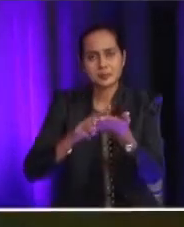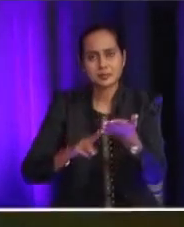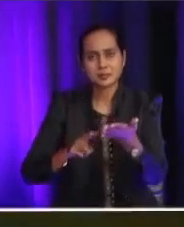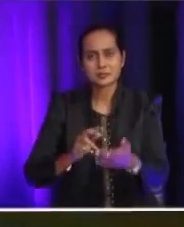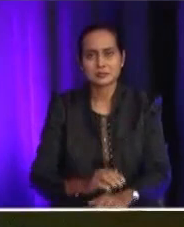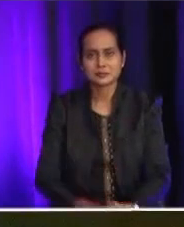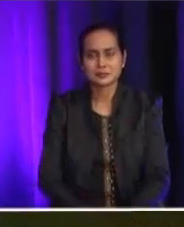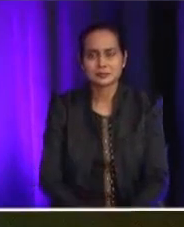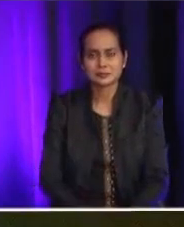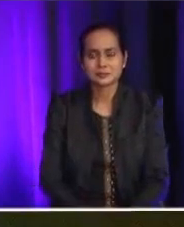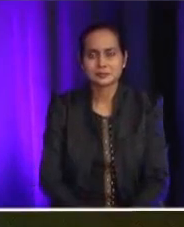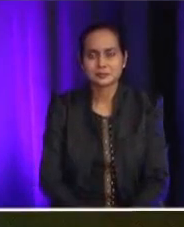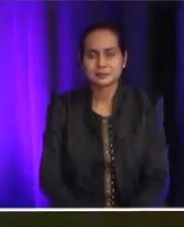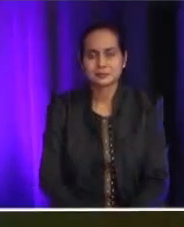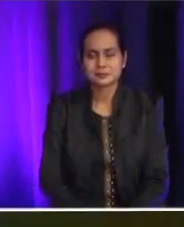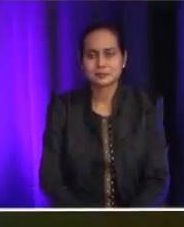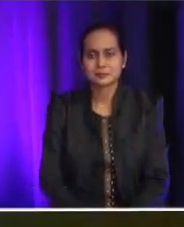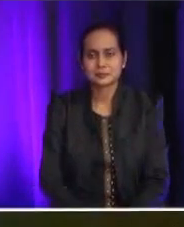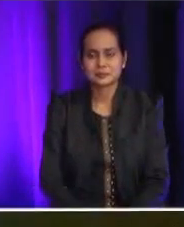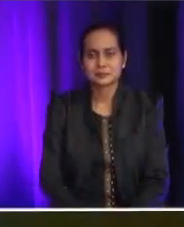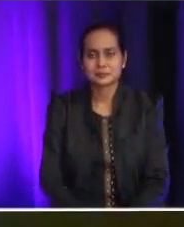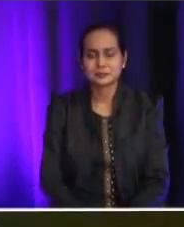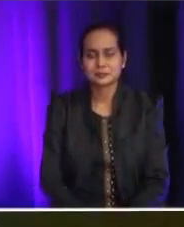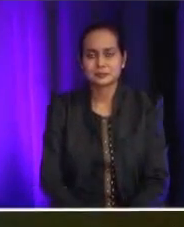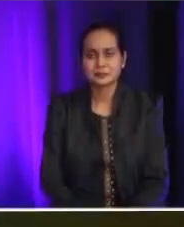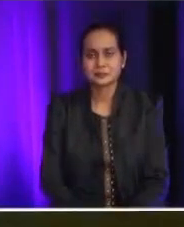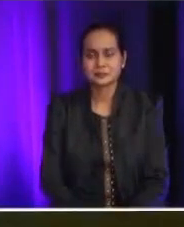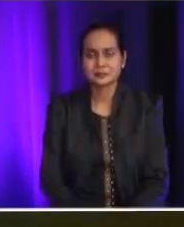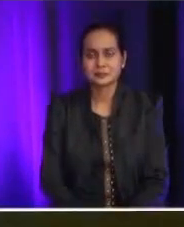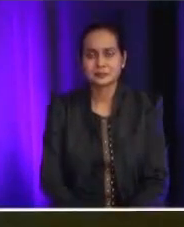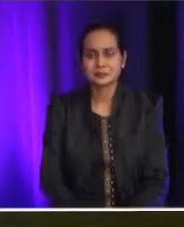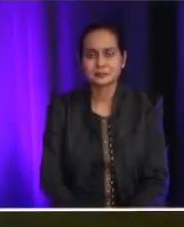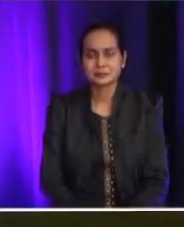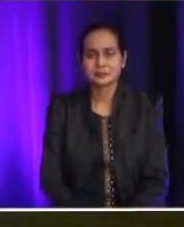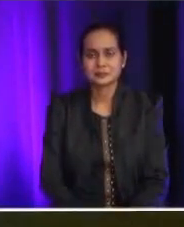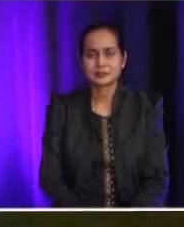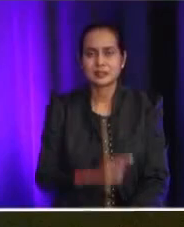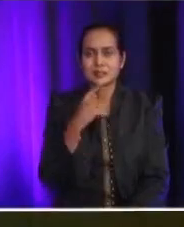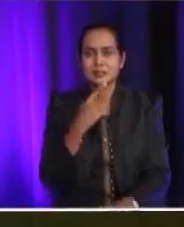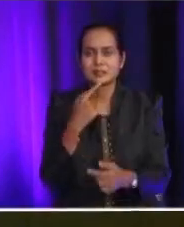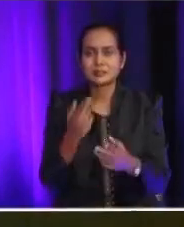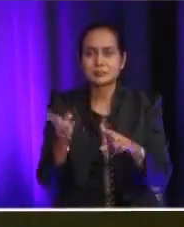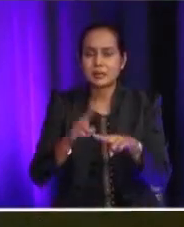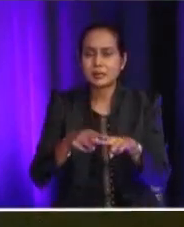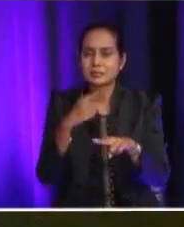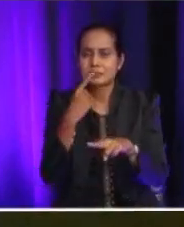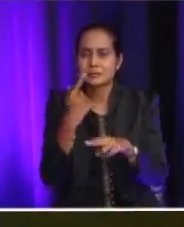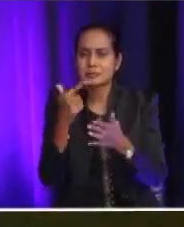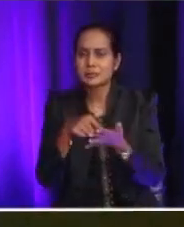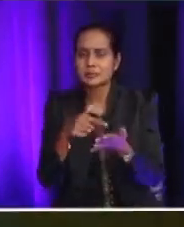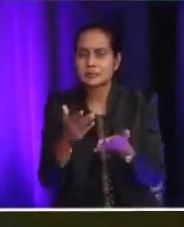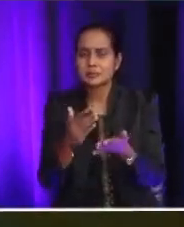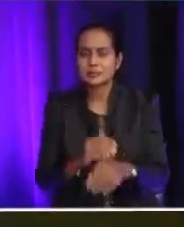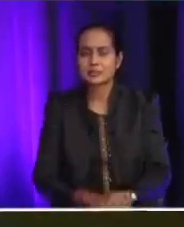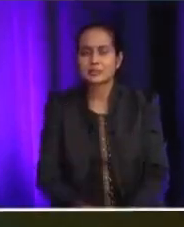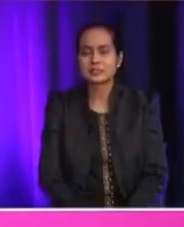Bagus. Betul? Saya setuju. Lagi siapa lagi? Abang Akmal tahu ke? Tambahan pula kan? Ada ni ada